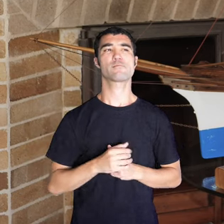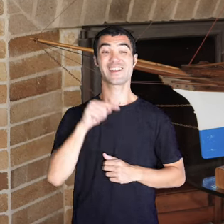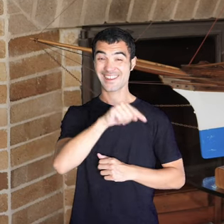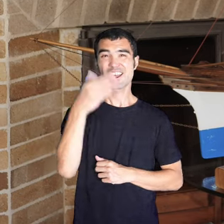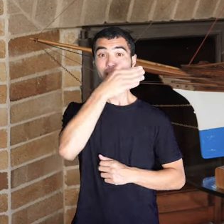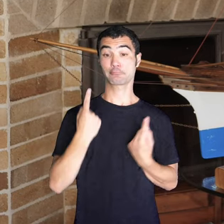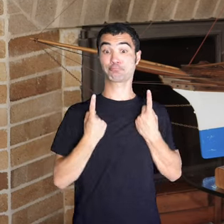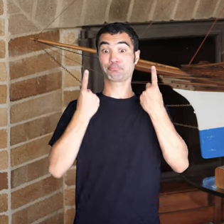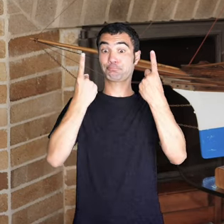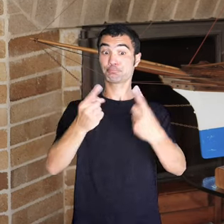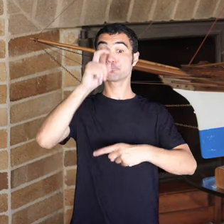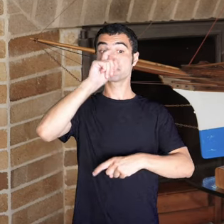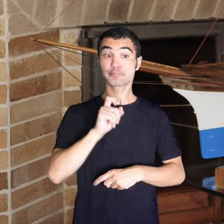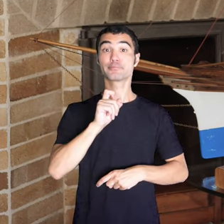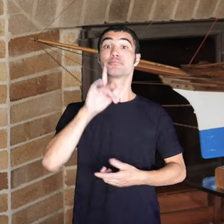el primer any,